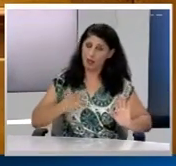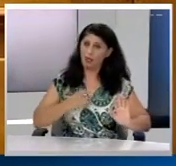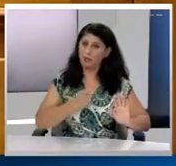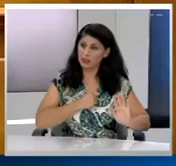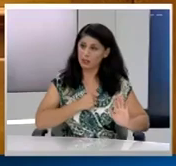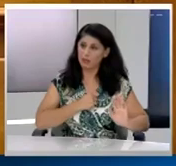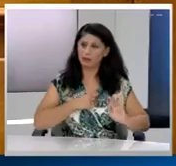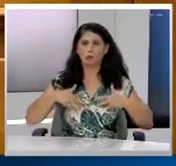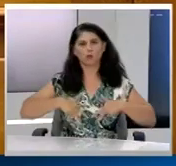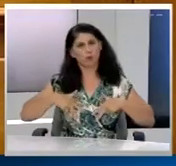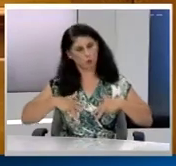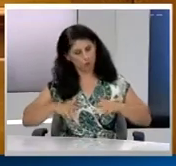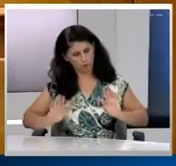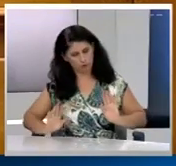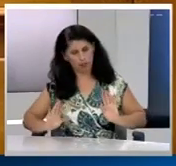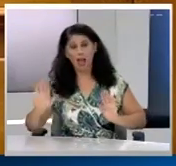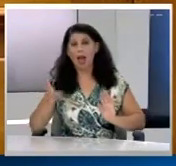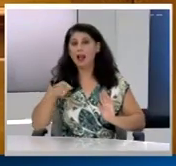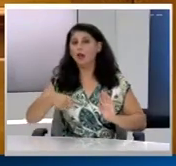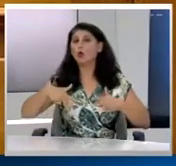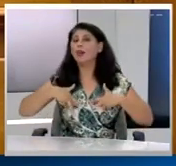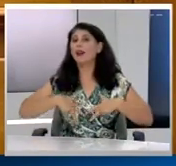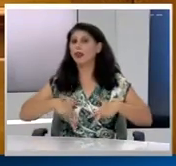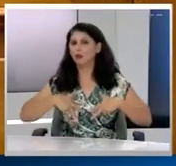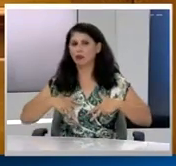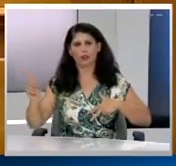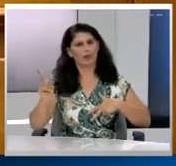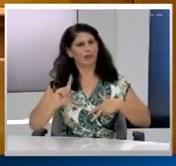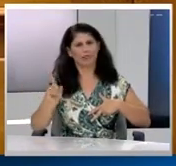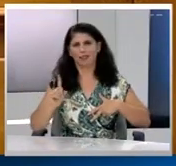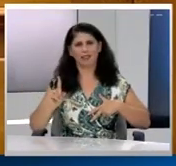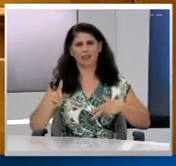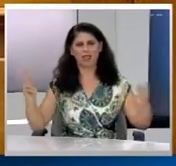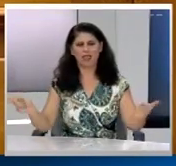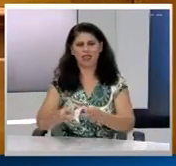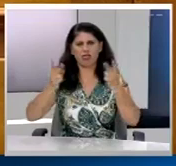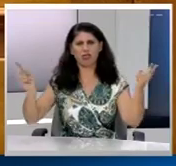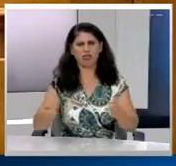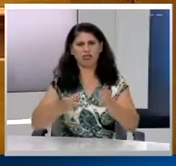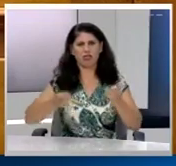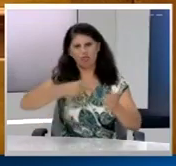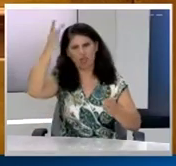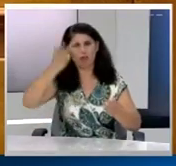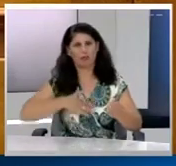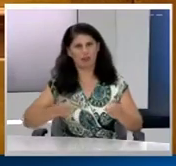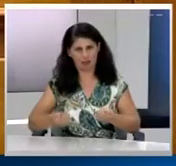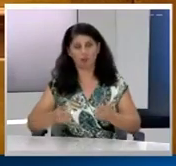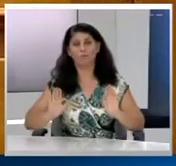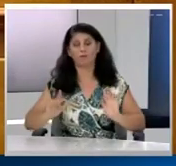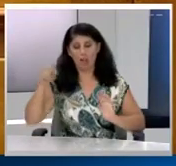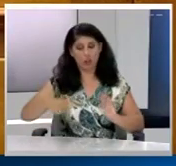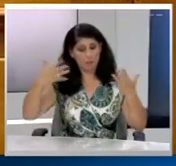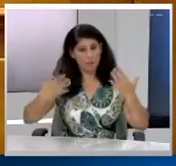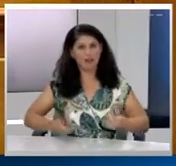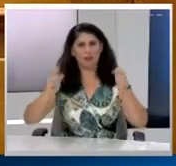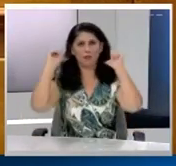εμπιστεύεστε τους υπουργούς σας. Αλλά το κράτος δεν είναι φέουδο, δεν είναι τσιφλίκι. Εδώ υπάρχει